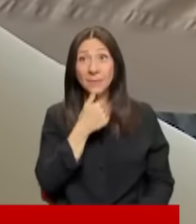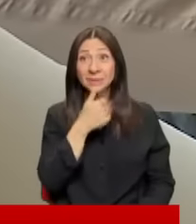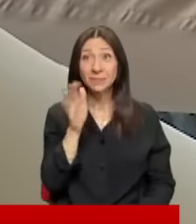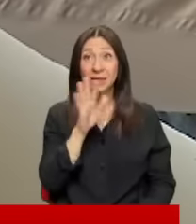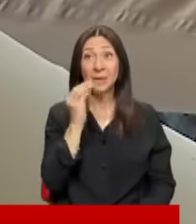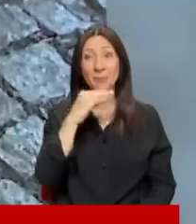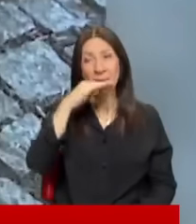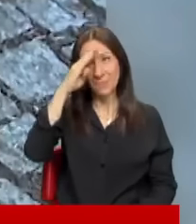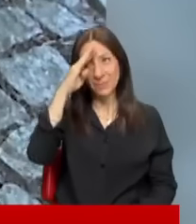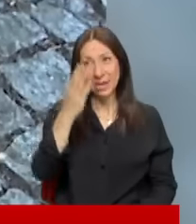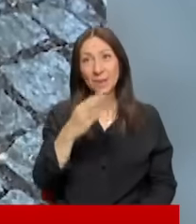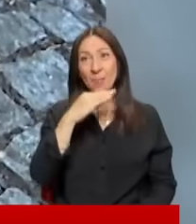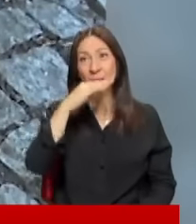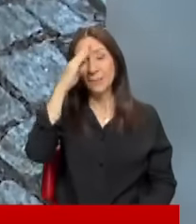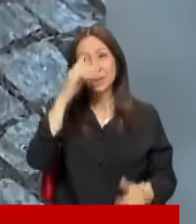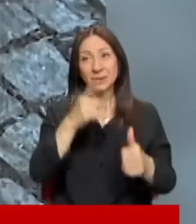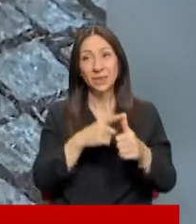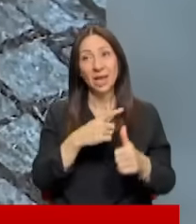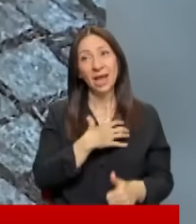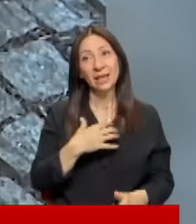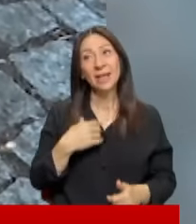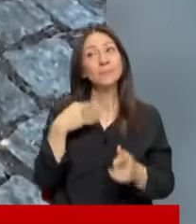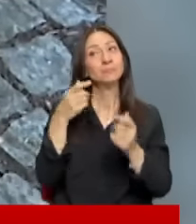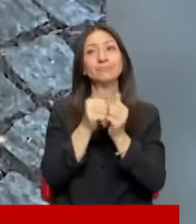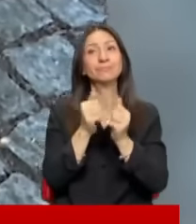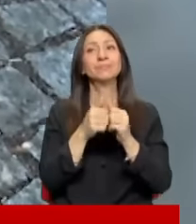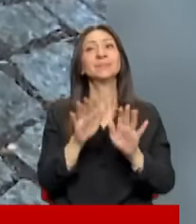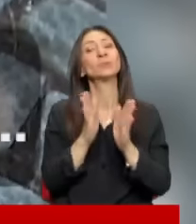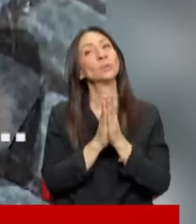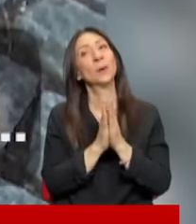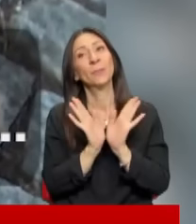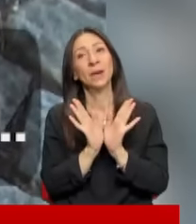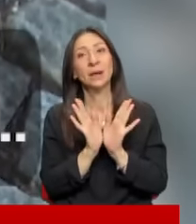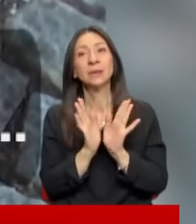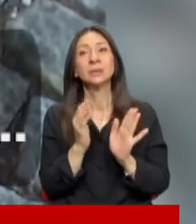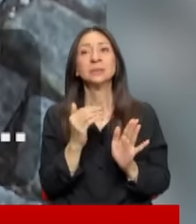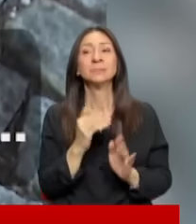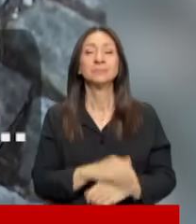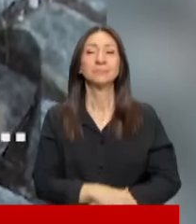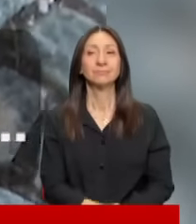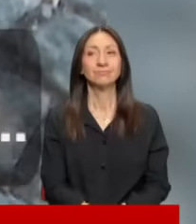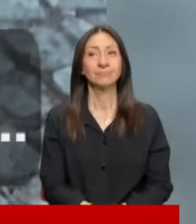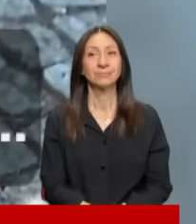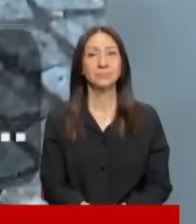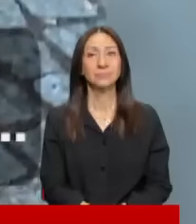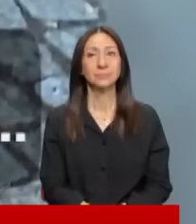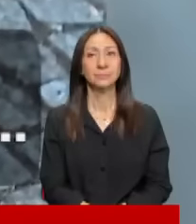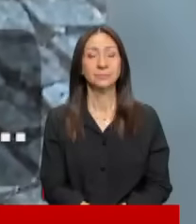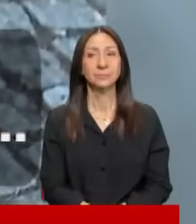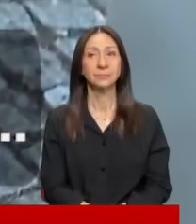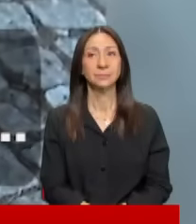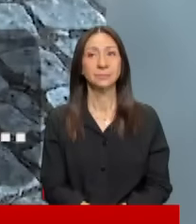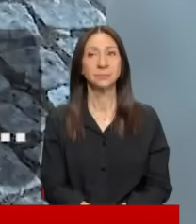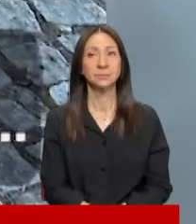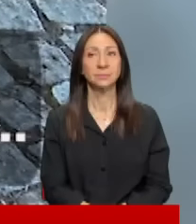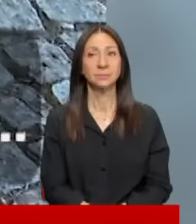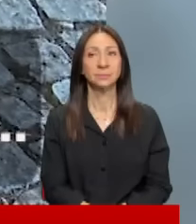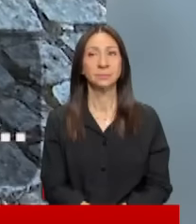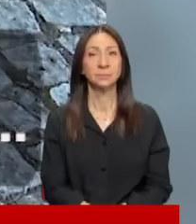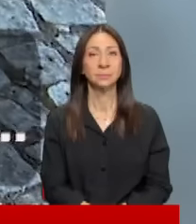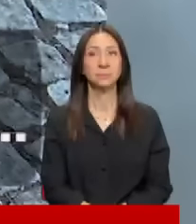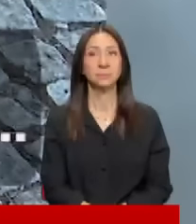İyi bayramlar. Bayramın birinci günü anne. Yanında olamadım, kusura bakma. Biz de istedik seninle birlikte olmayı ama haklı mücadelenizde